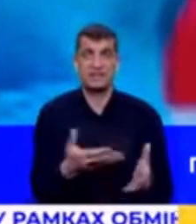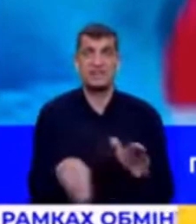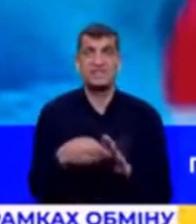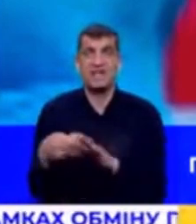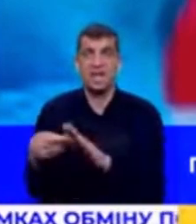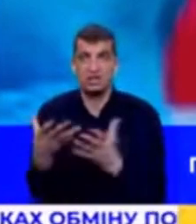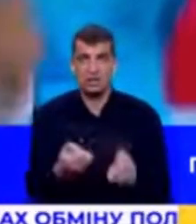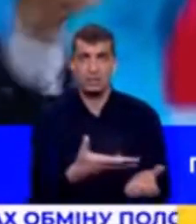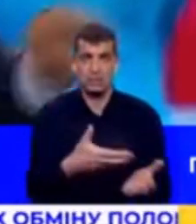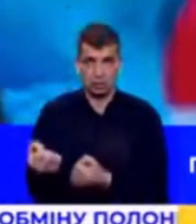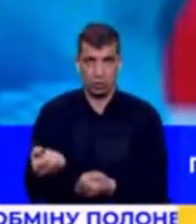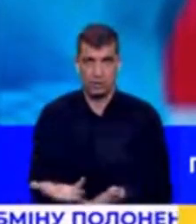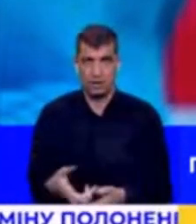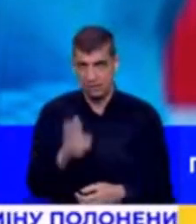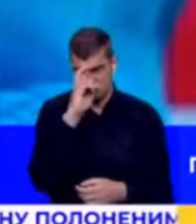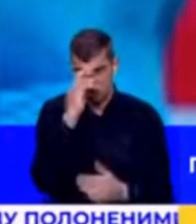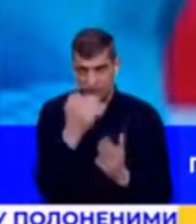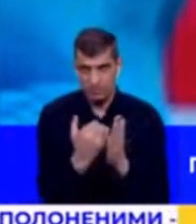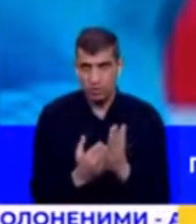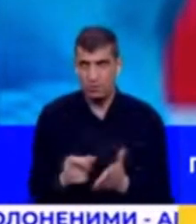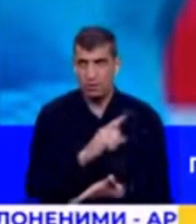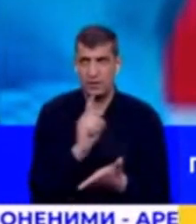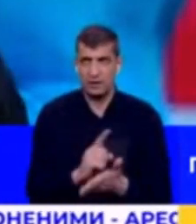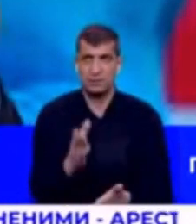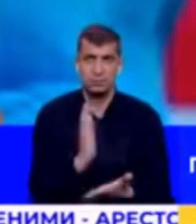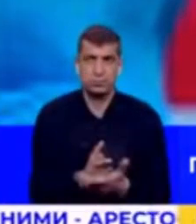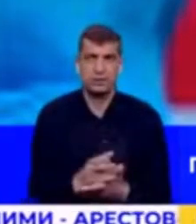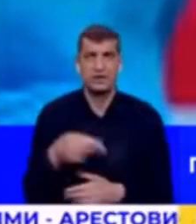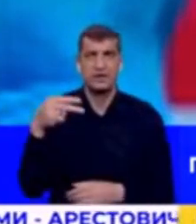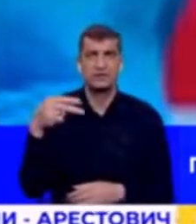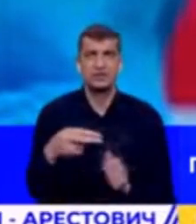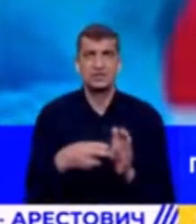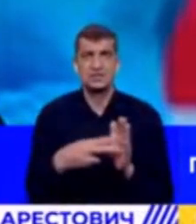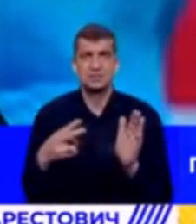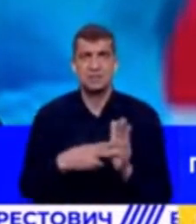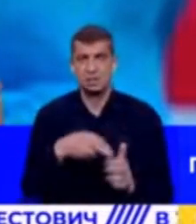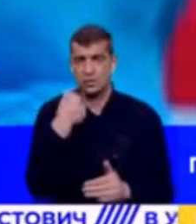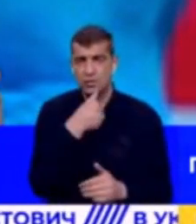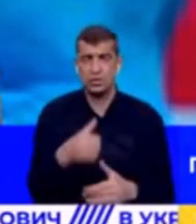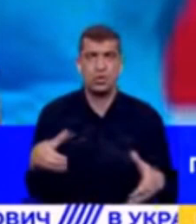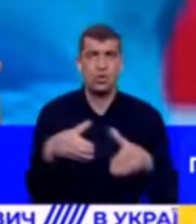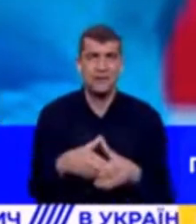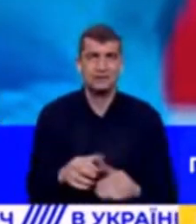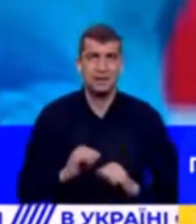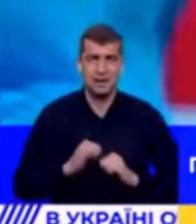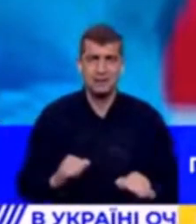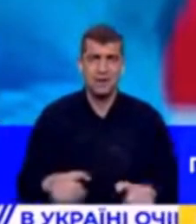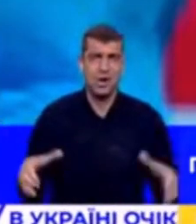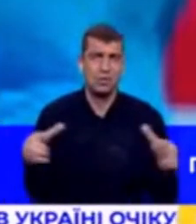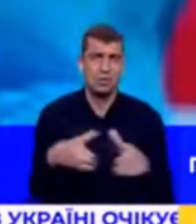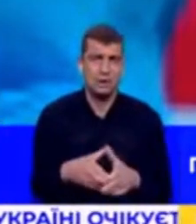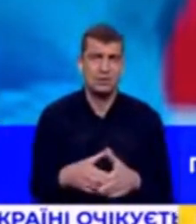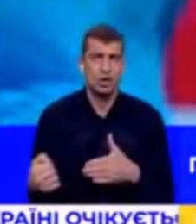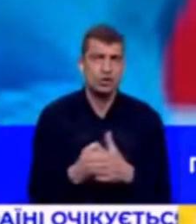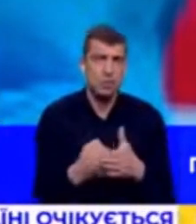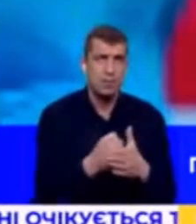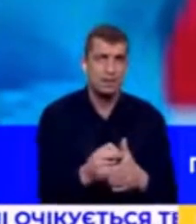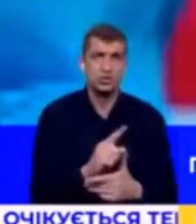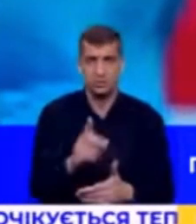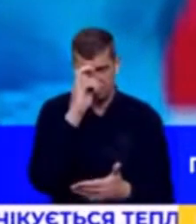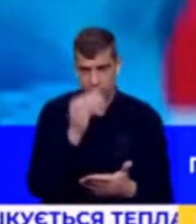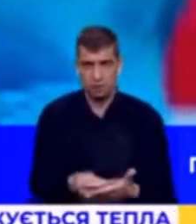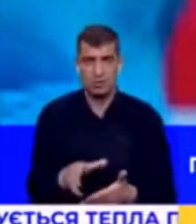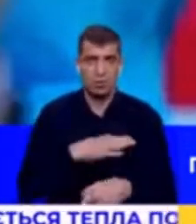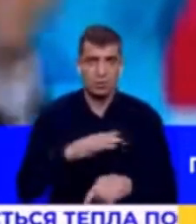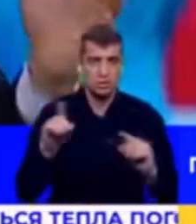взятки ще беруть до того ж. Державні програми повинні бути. У 2017 році команда Радикальної партії добилася, щоб в бюджеті